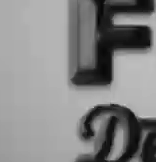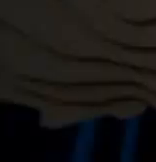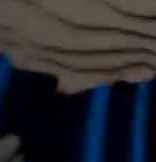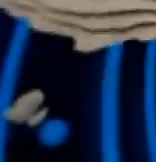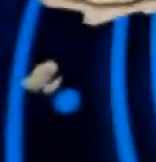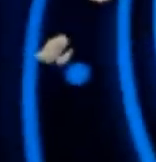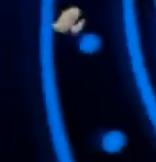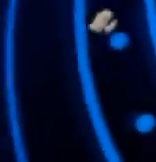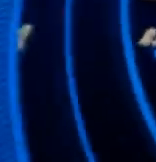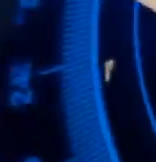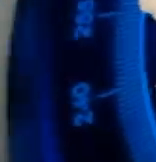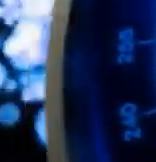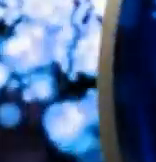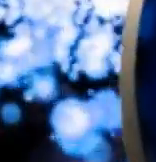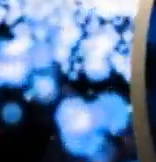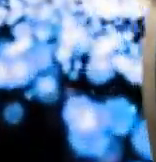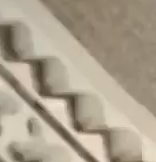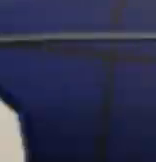की धड़कन.